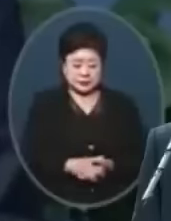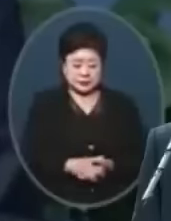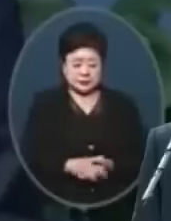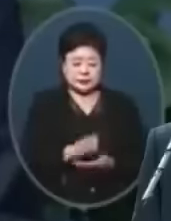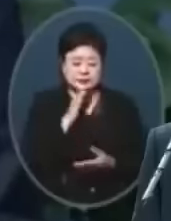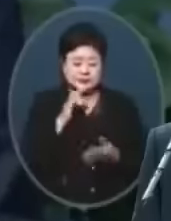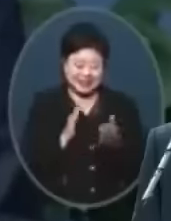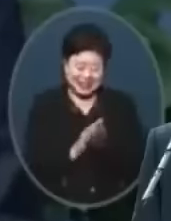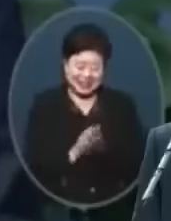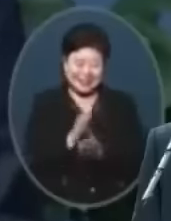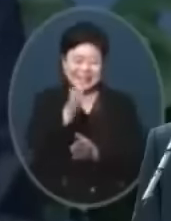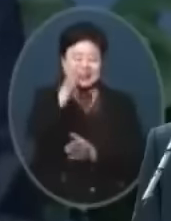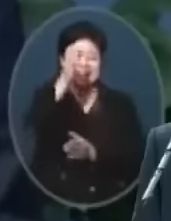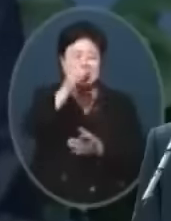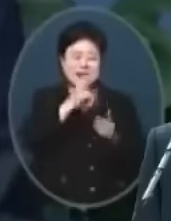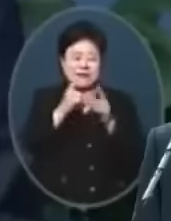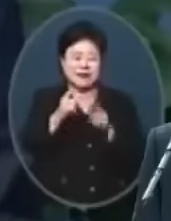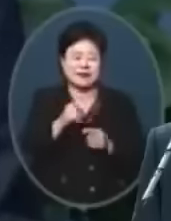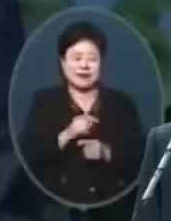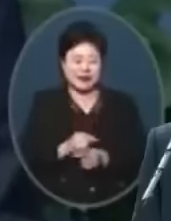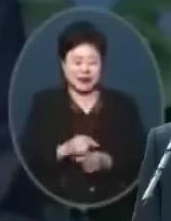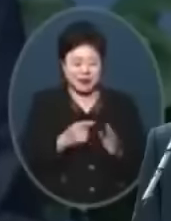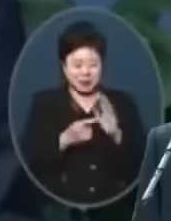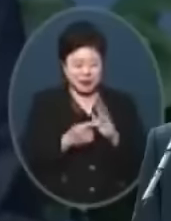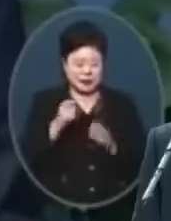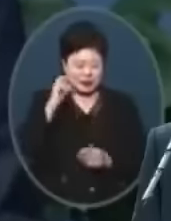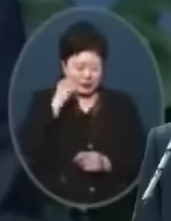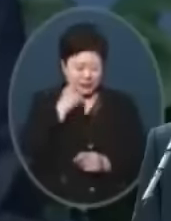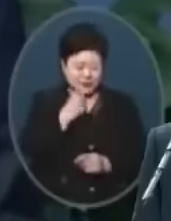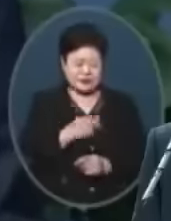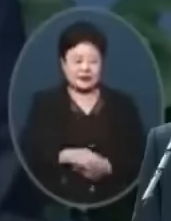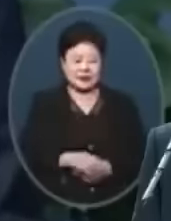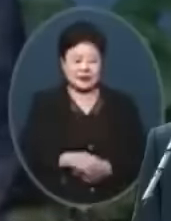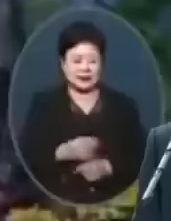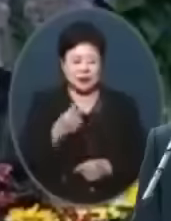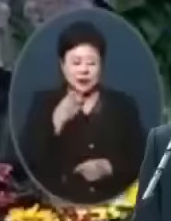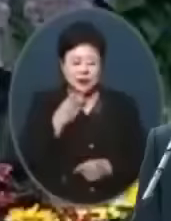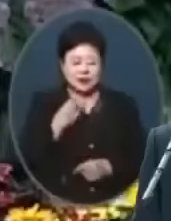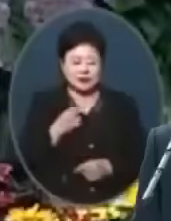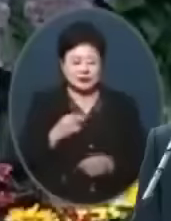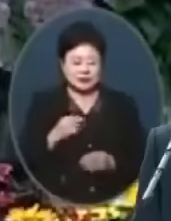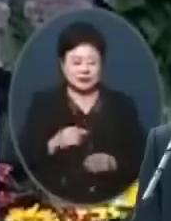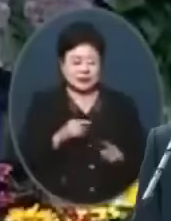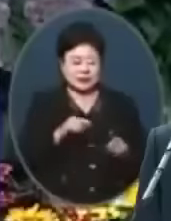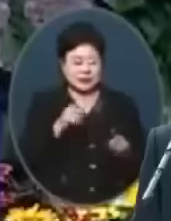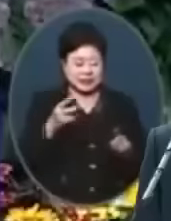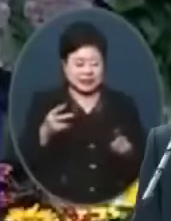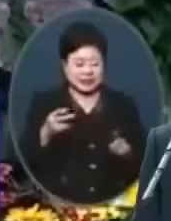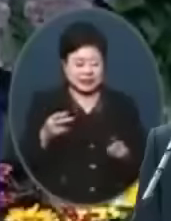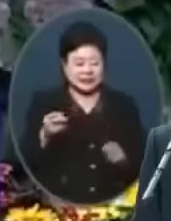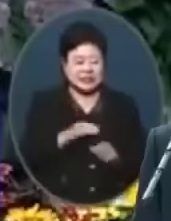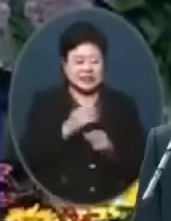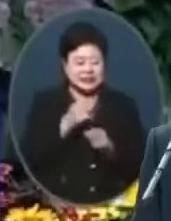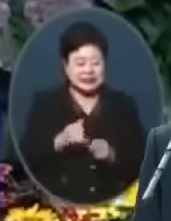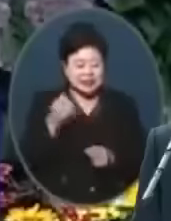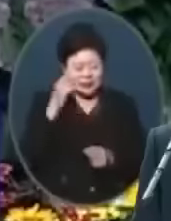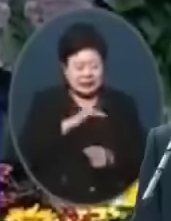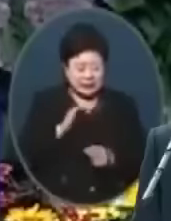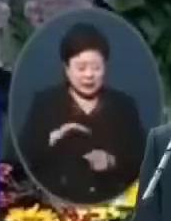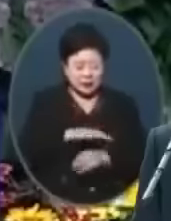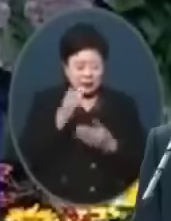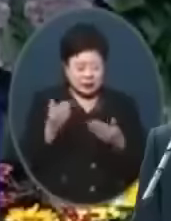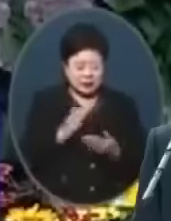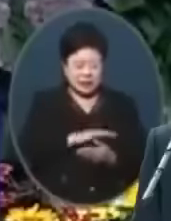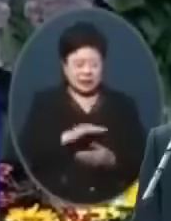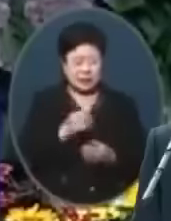참 할렐루야 말로도 알 수 없습니다. 요한삼서 1장 2절에 사랑하는 자여 내 영혼이 잘됨같이